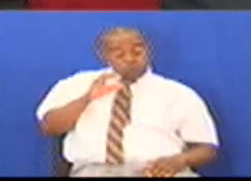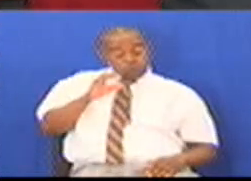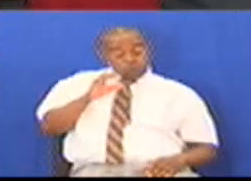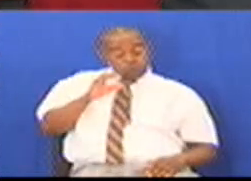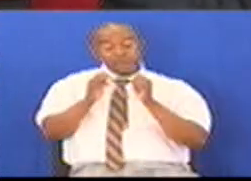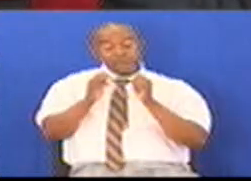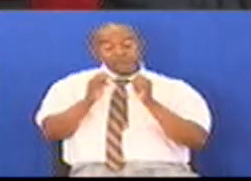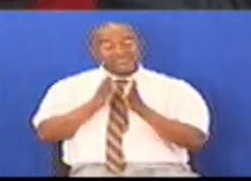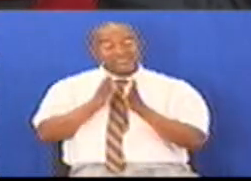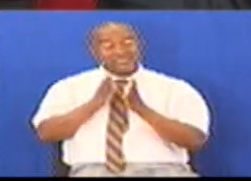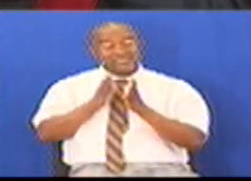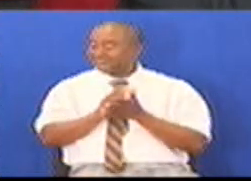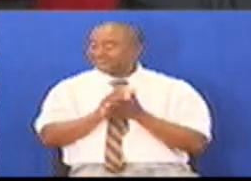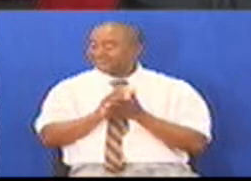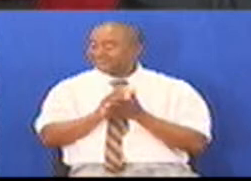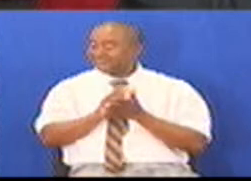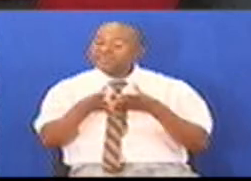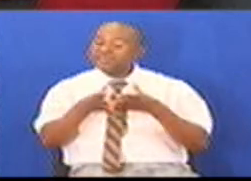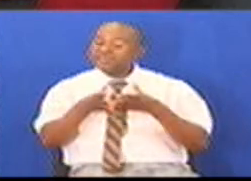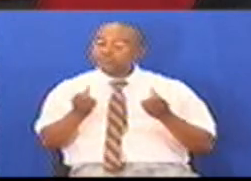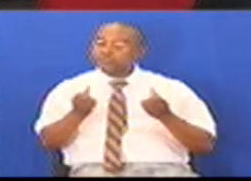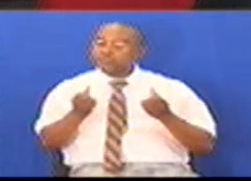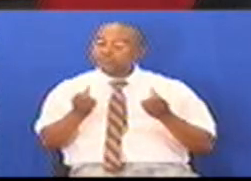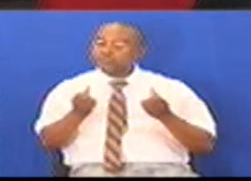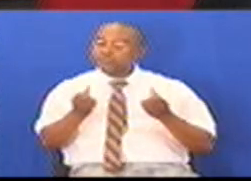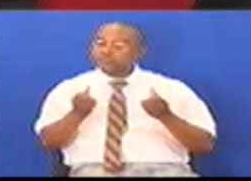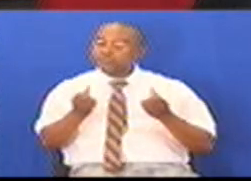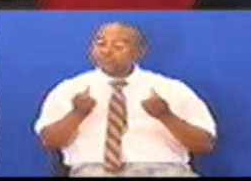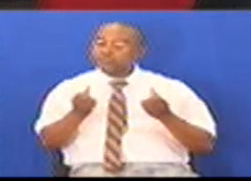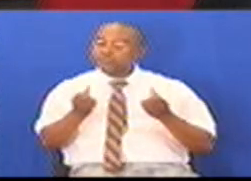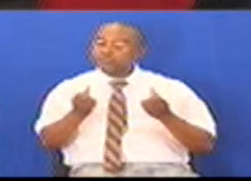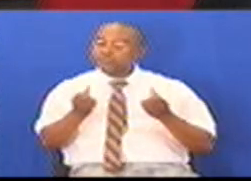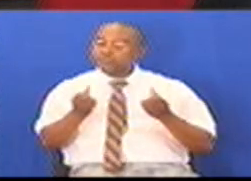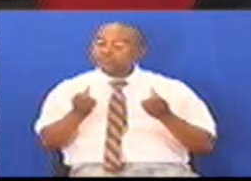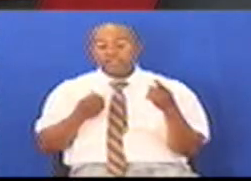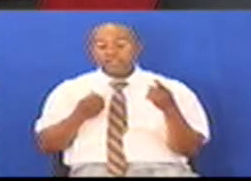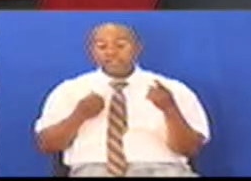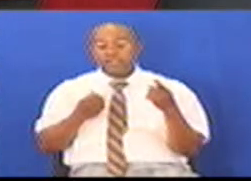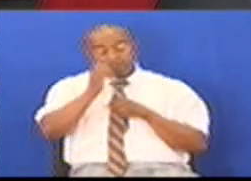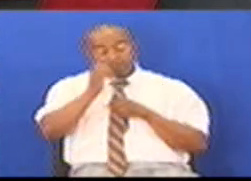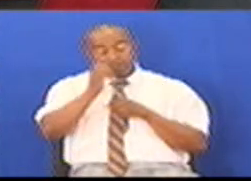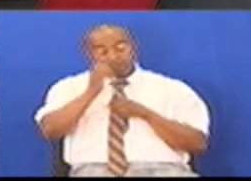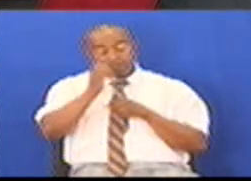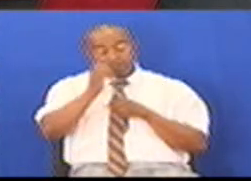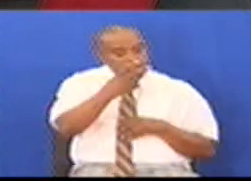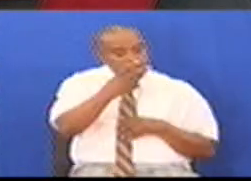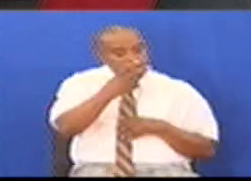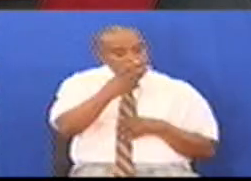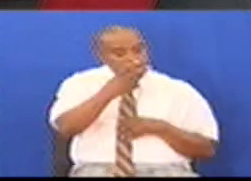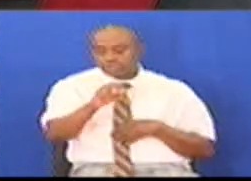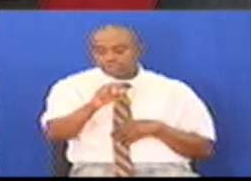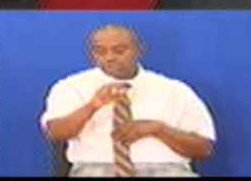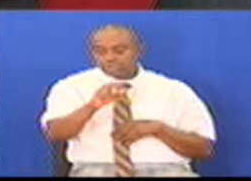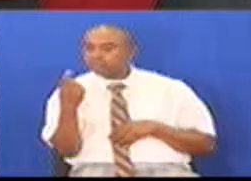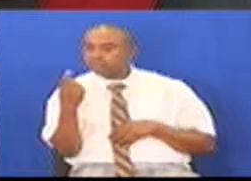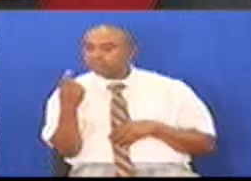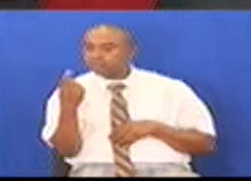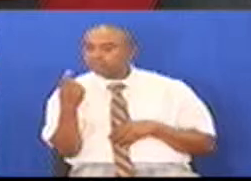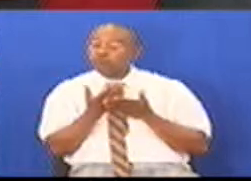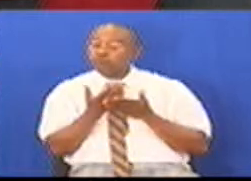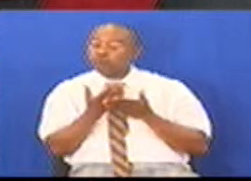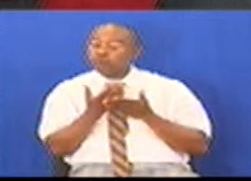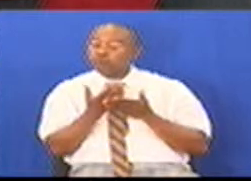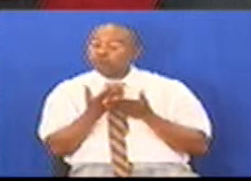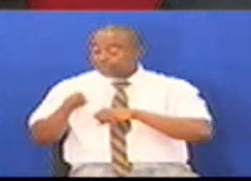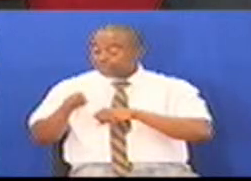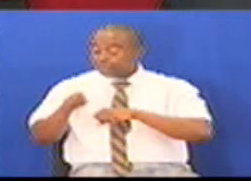bajeti hii tunayoimalizia sasa, na pia kwa bajeti inayokuja ya mwaka 2020-2021, kwa kuzingatia kuwa